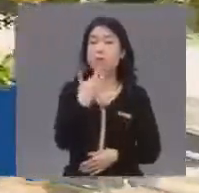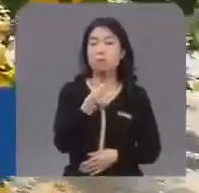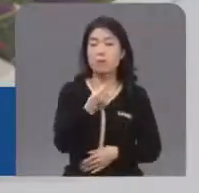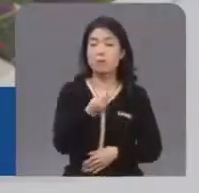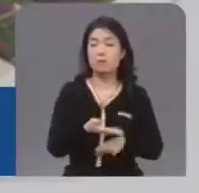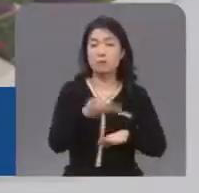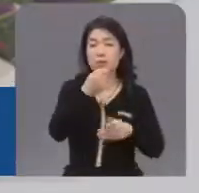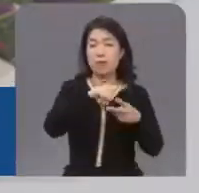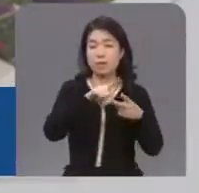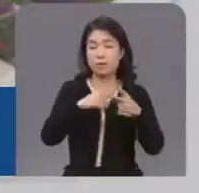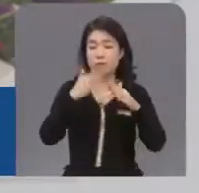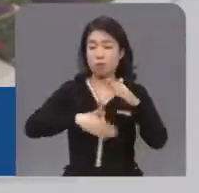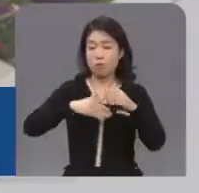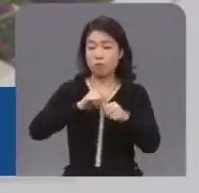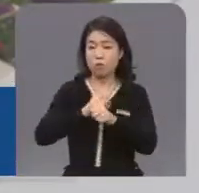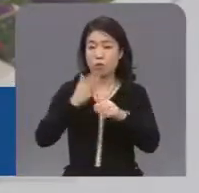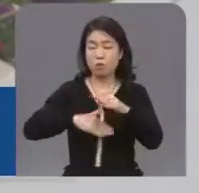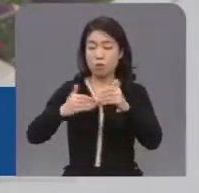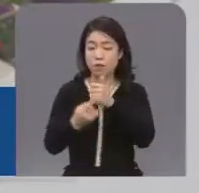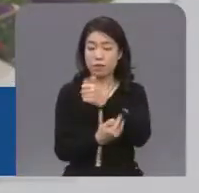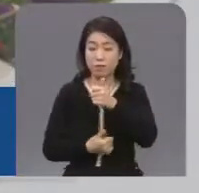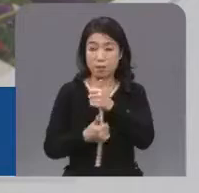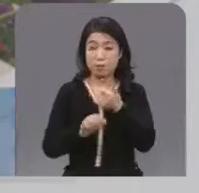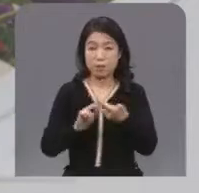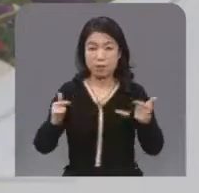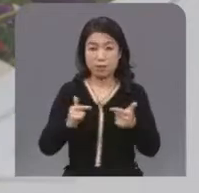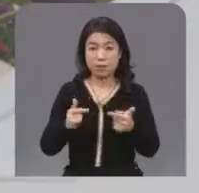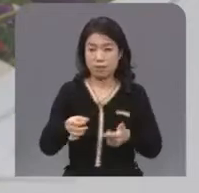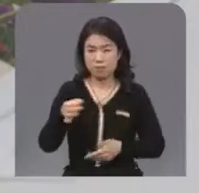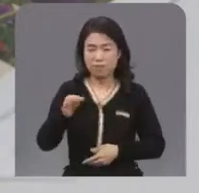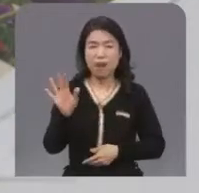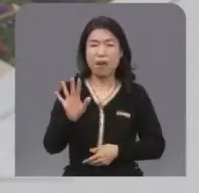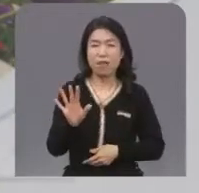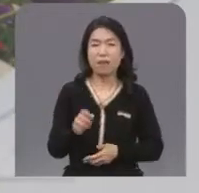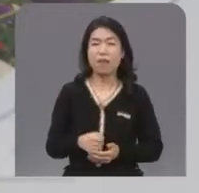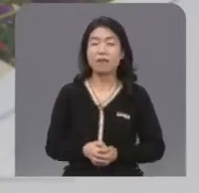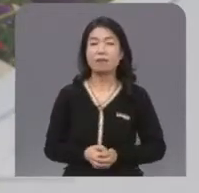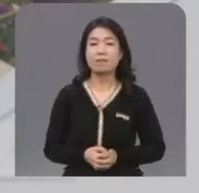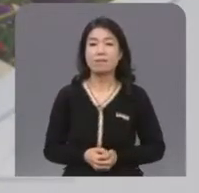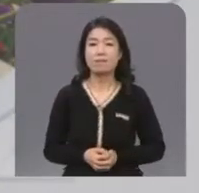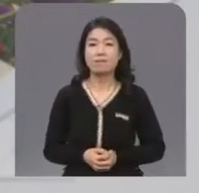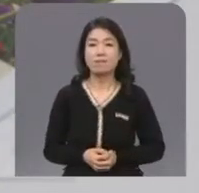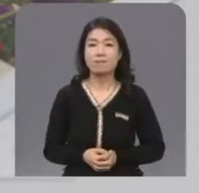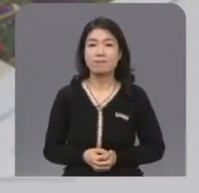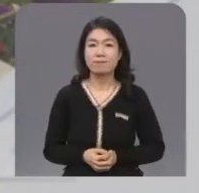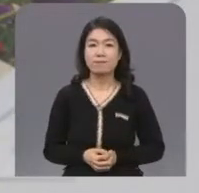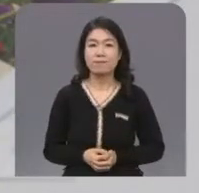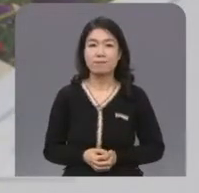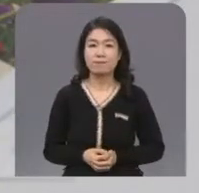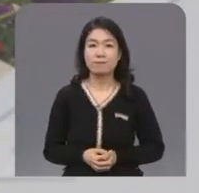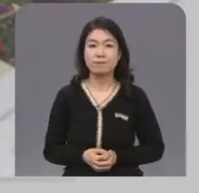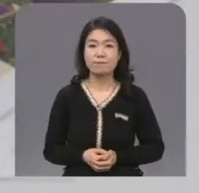이상이거나 공무원과 공공기관 임직원 등은 지급 대상에서 제외됐습니다. 지금까지 단신 브리핑이었습니다.